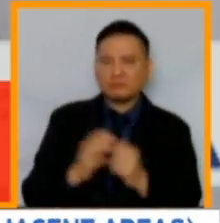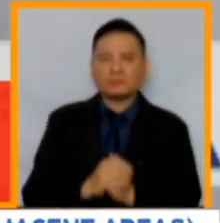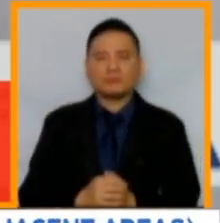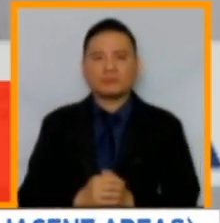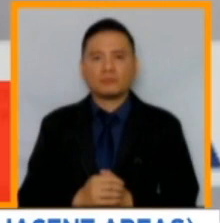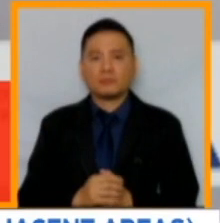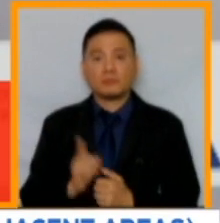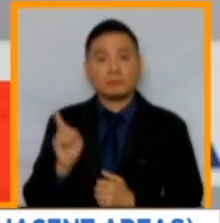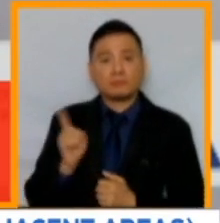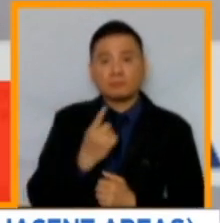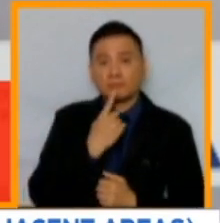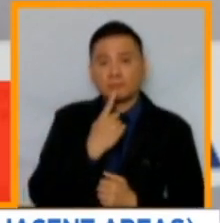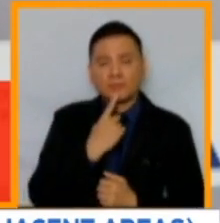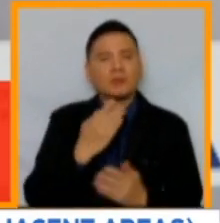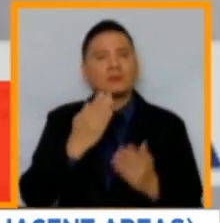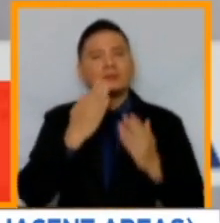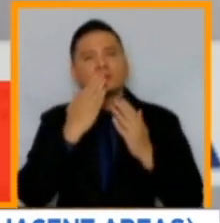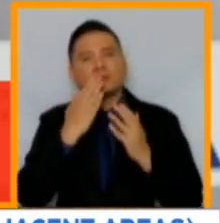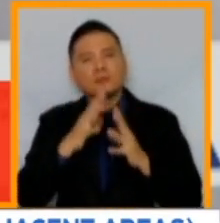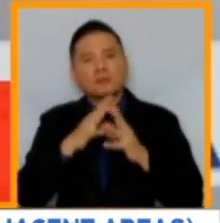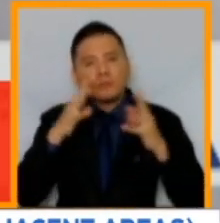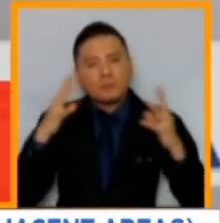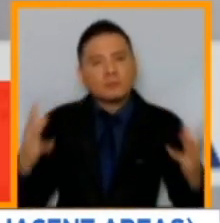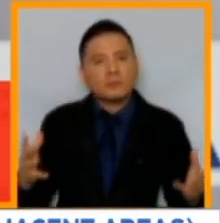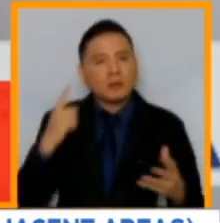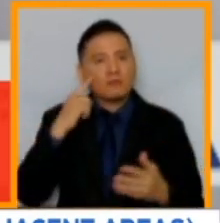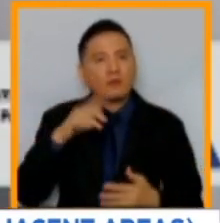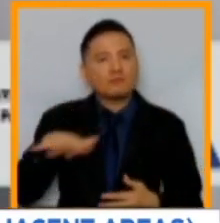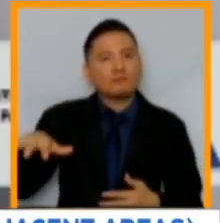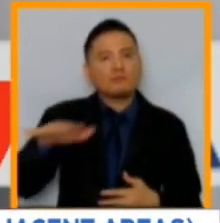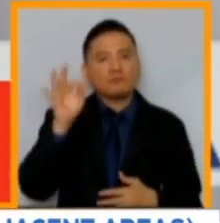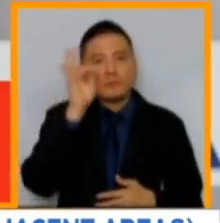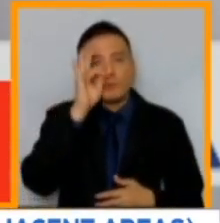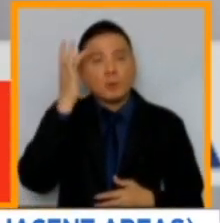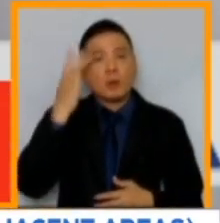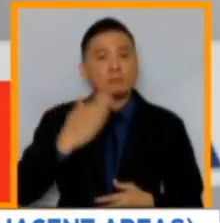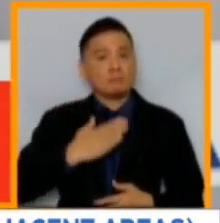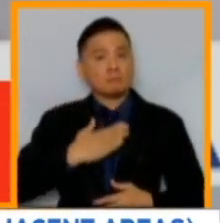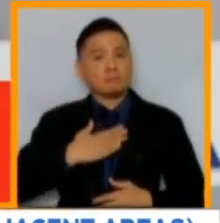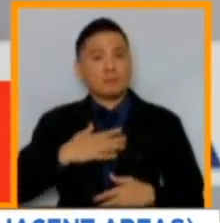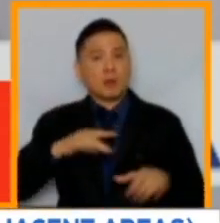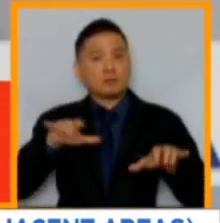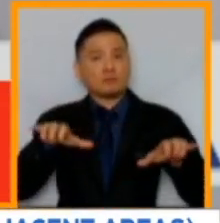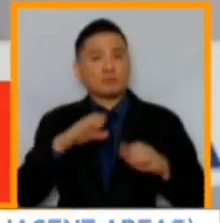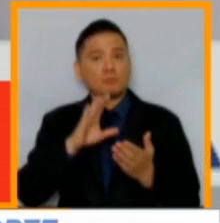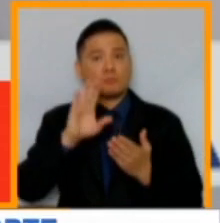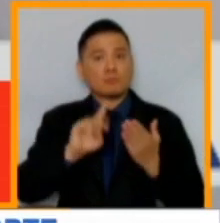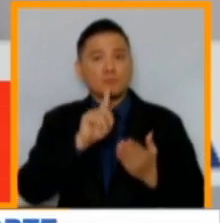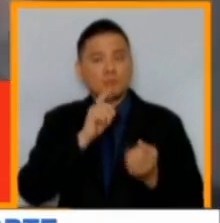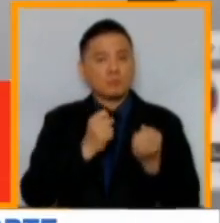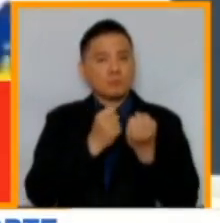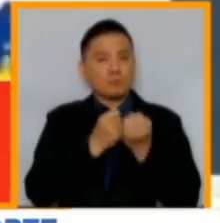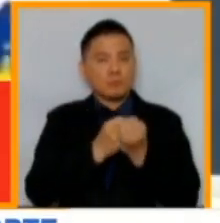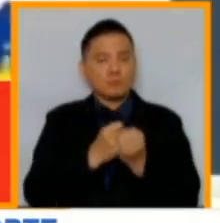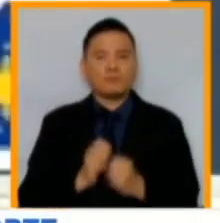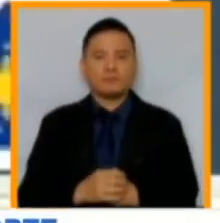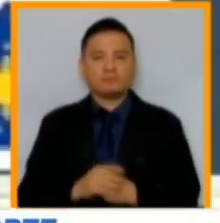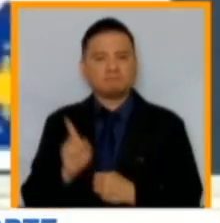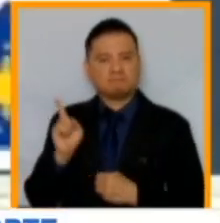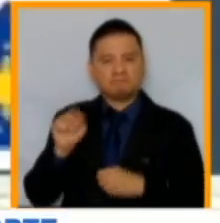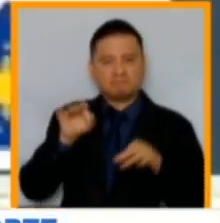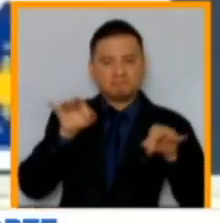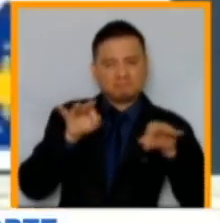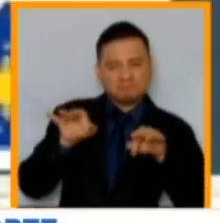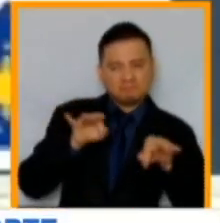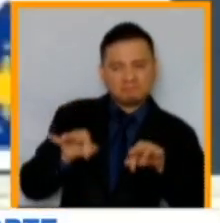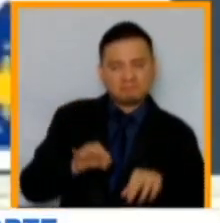at binasa ang kanyang action programs. Focus on multi-level, multi-sectoral development initiative. Wala namang aktibidad